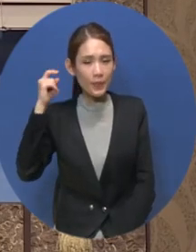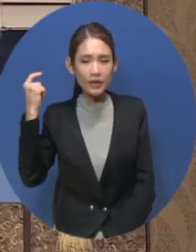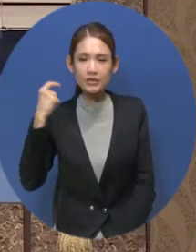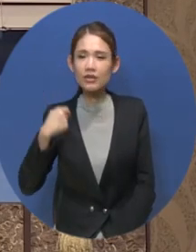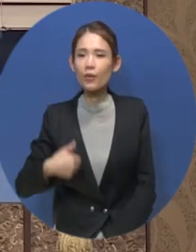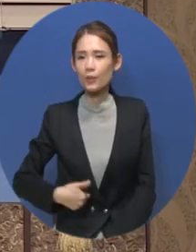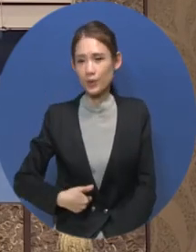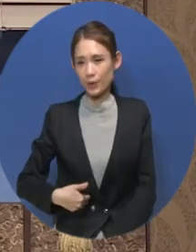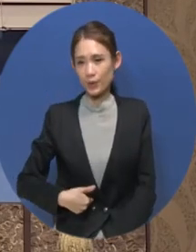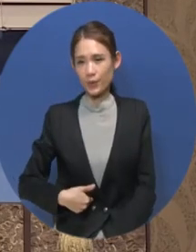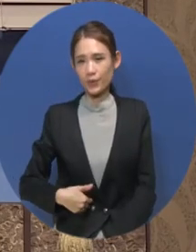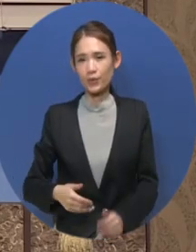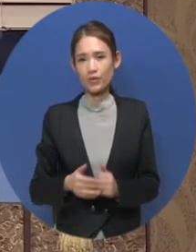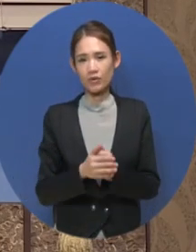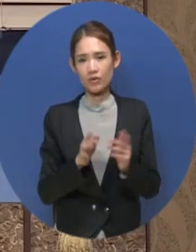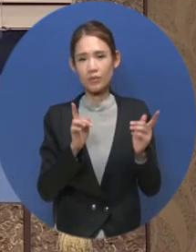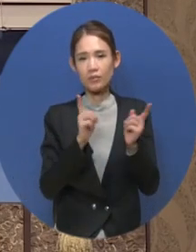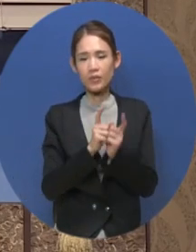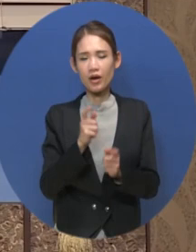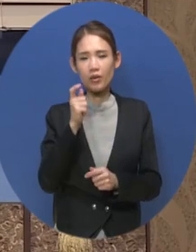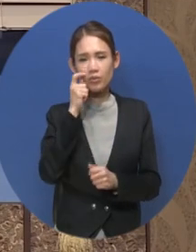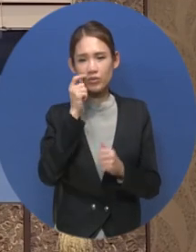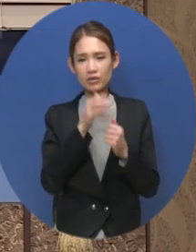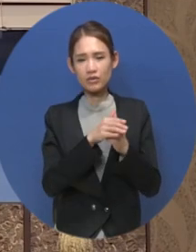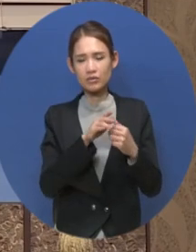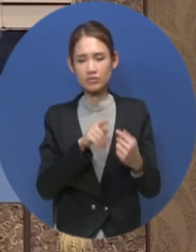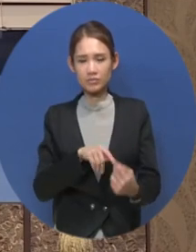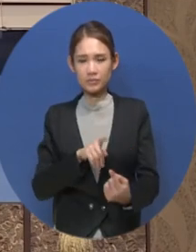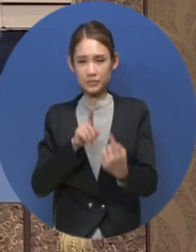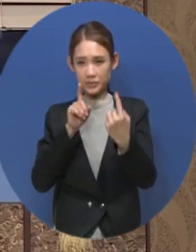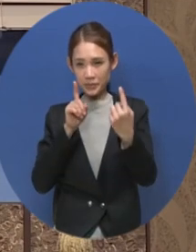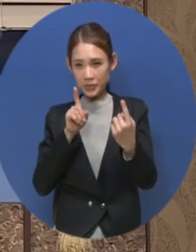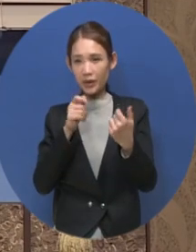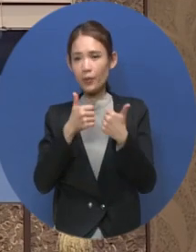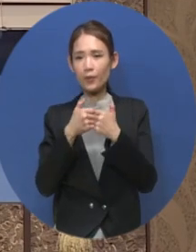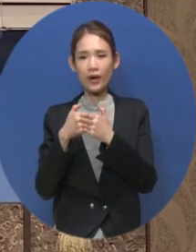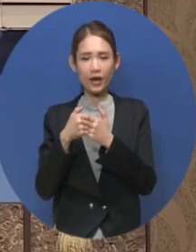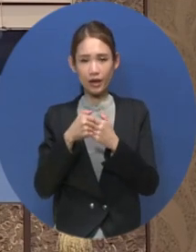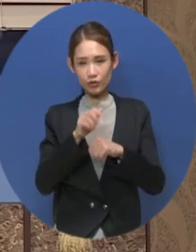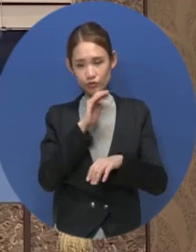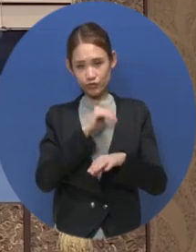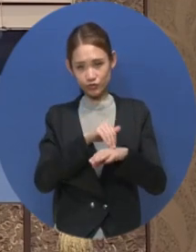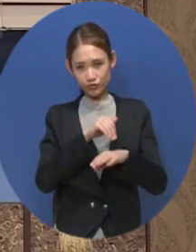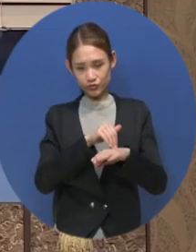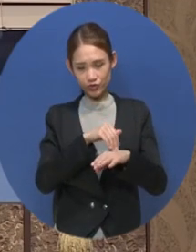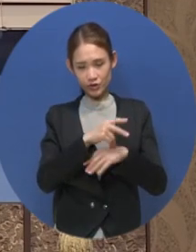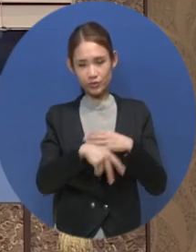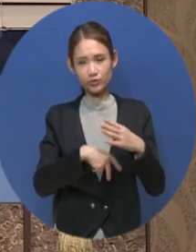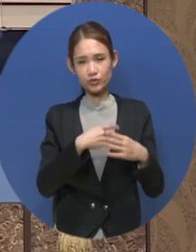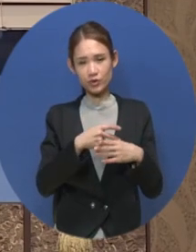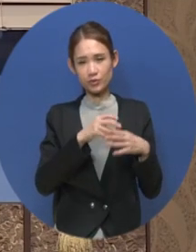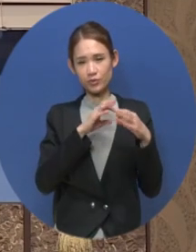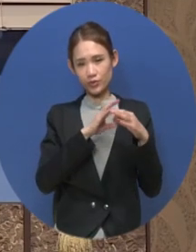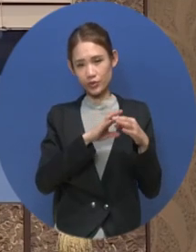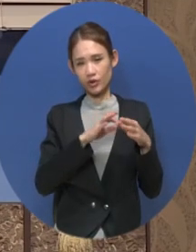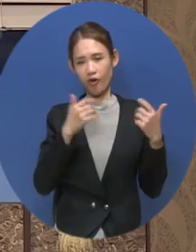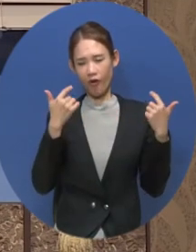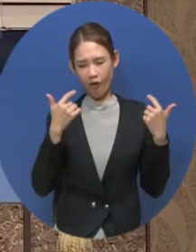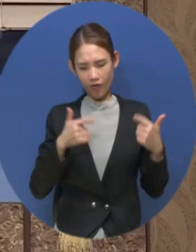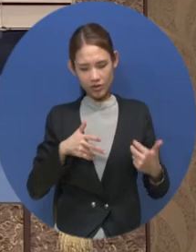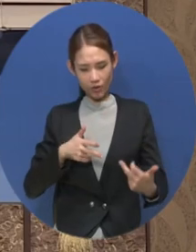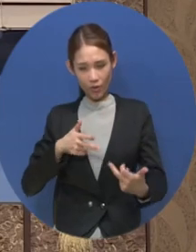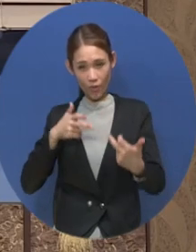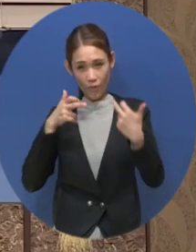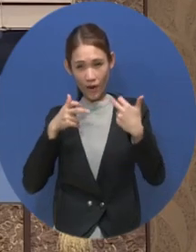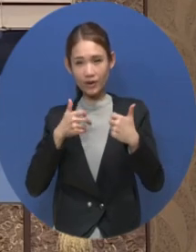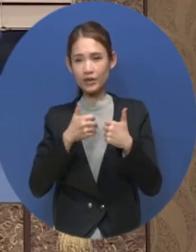있고 요즘은 이제 만나질 못하니까 저희가 비대면 회의를 아. 훈련원의 시스템을 다 플랫폼으로 갖추어서 네. 언제든지 화상 회의를